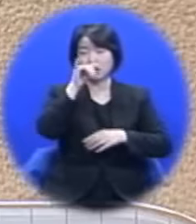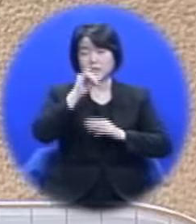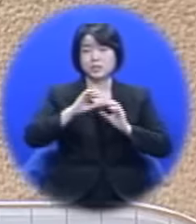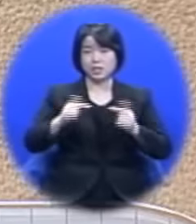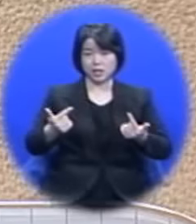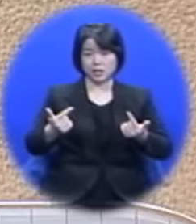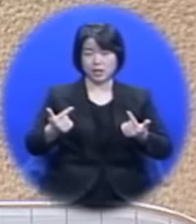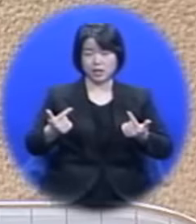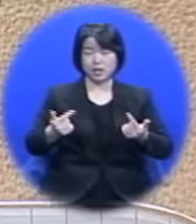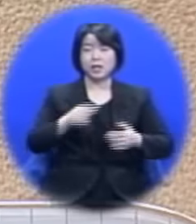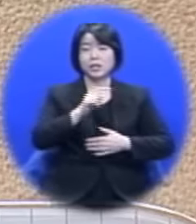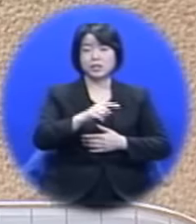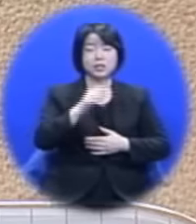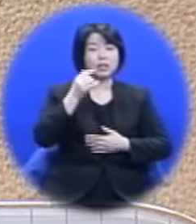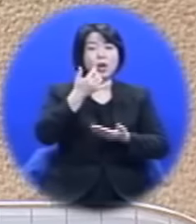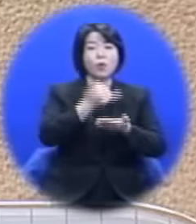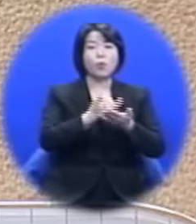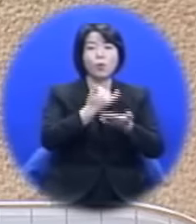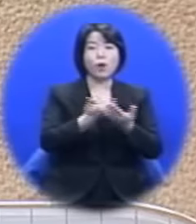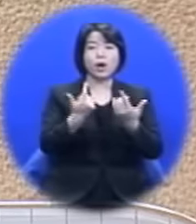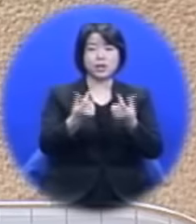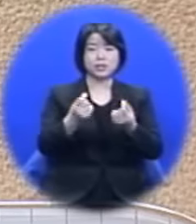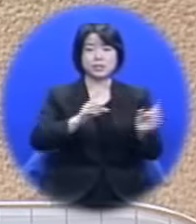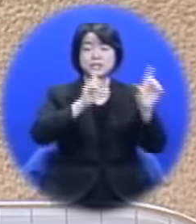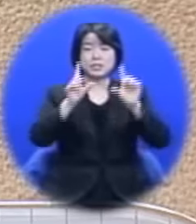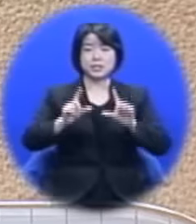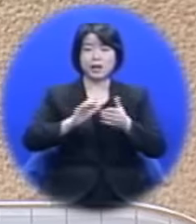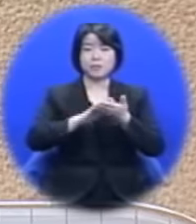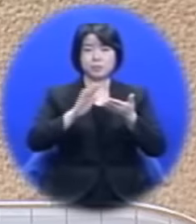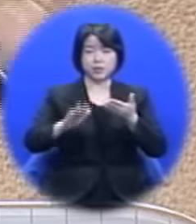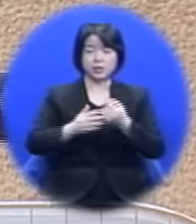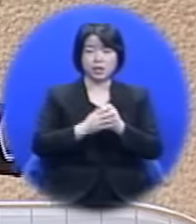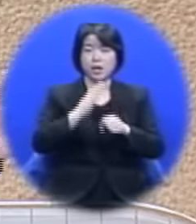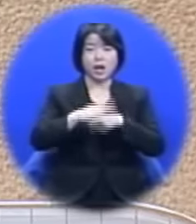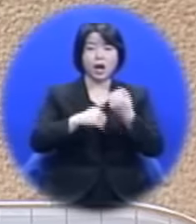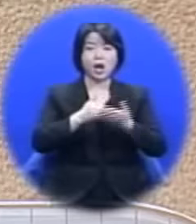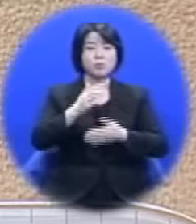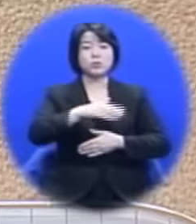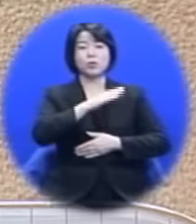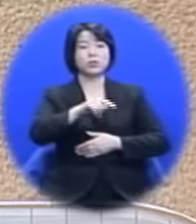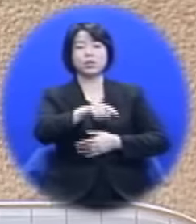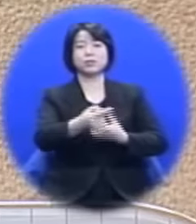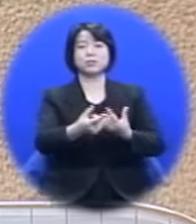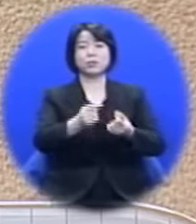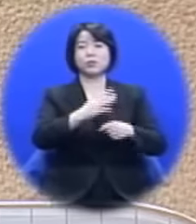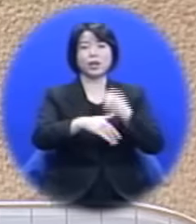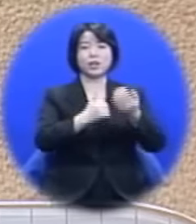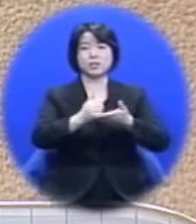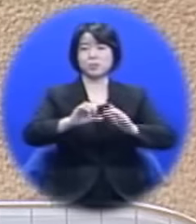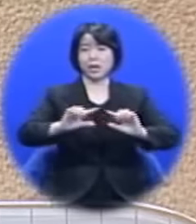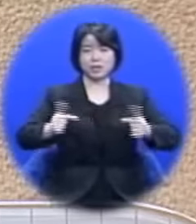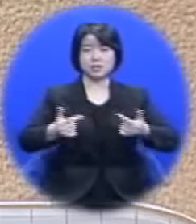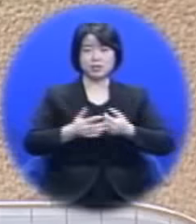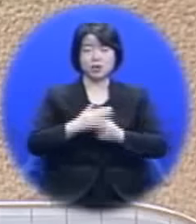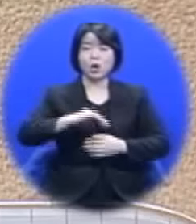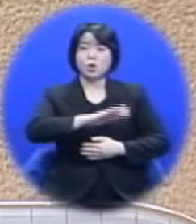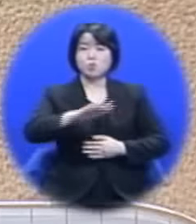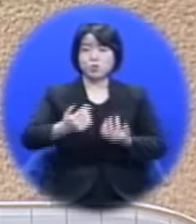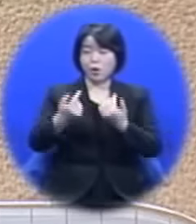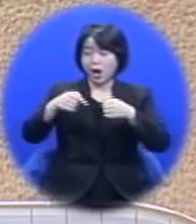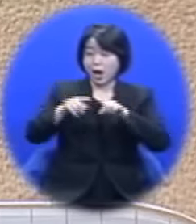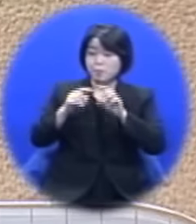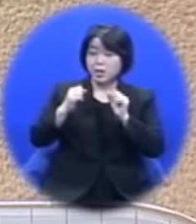고아와 같은 삶입니다 하나님은 절대로 그런 하나님이 아니라는 거예요 우리와 함께